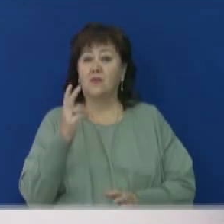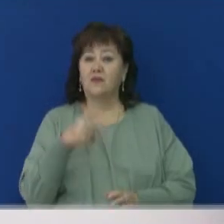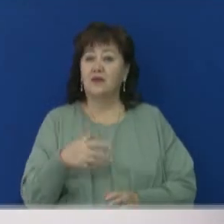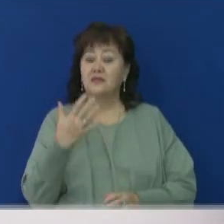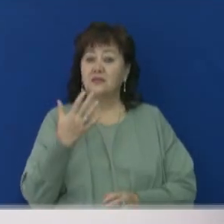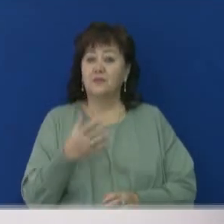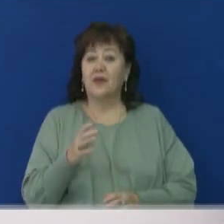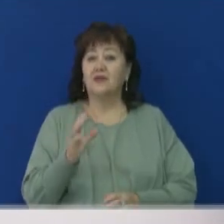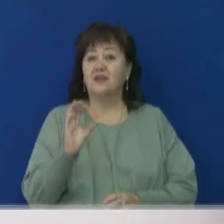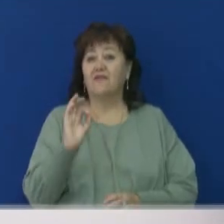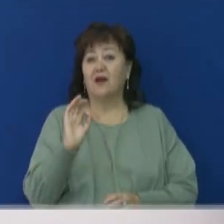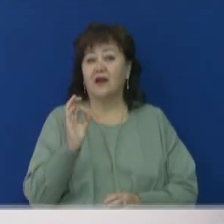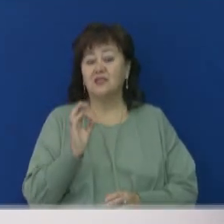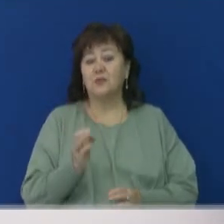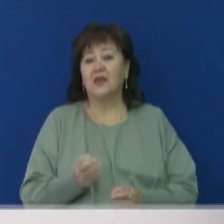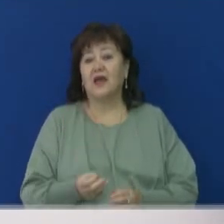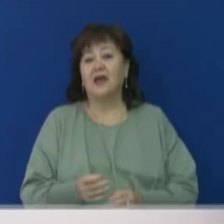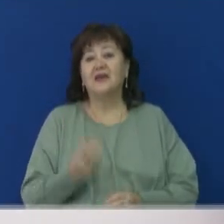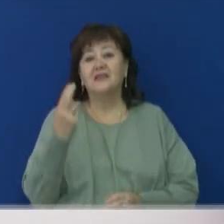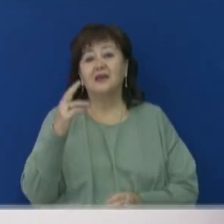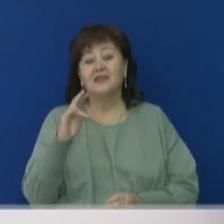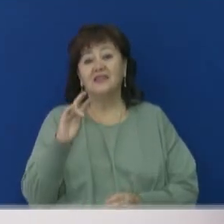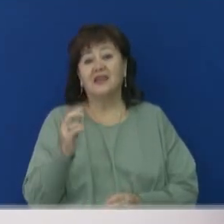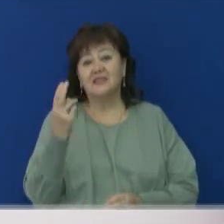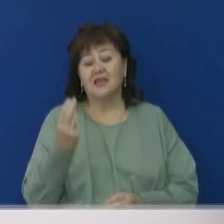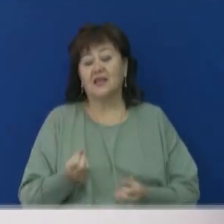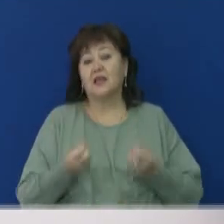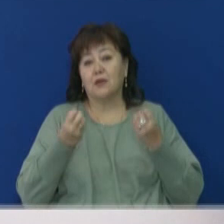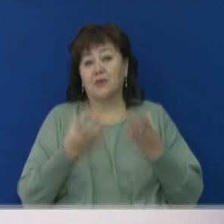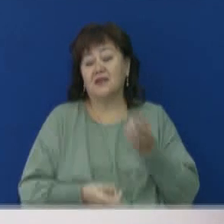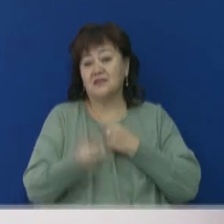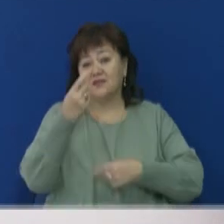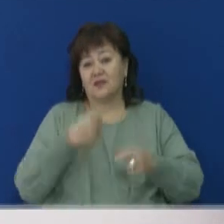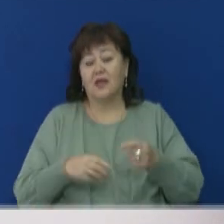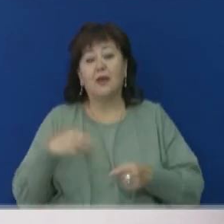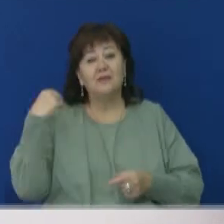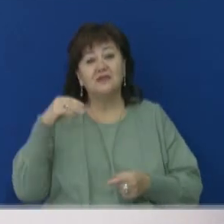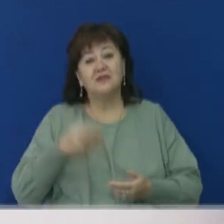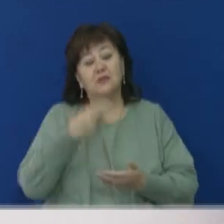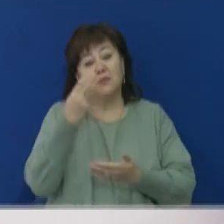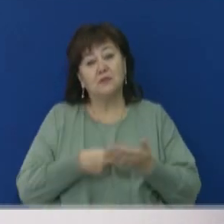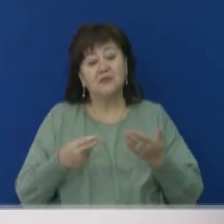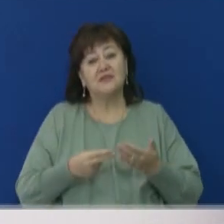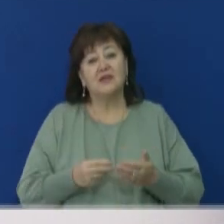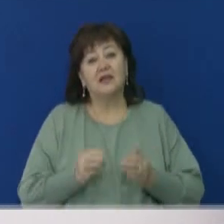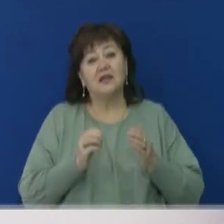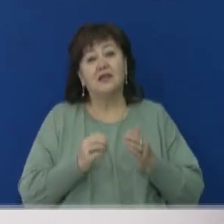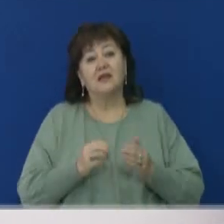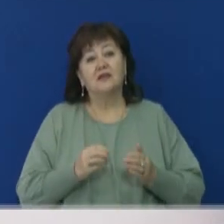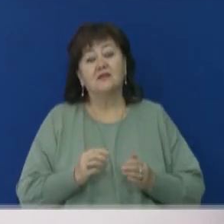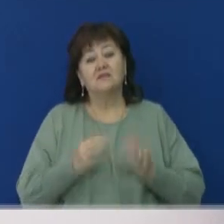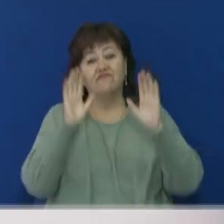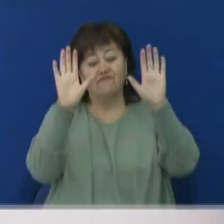25-ші қазан республика күніне ұлттық мереке мәртебесі қайтарылды. Қасым Жомарт Тоқаев тиісті заңға қол қойды. Еске салайық, бұған дейін